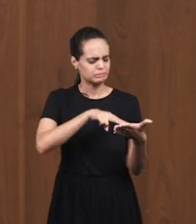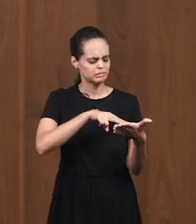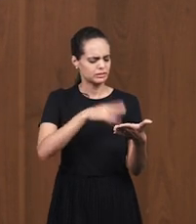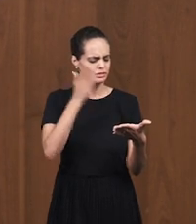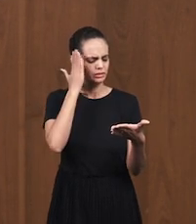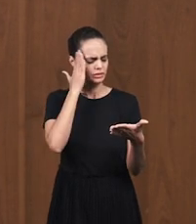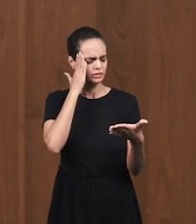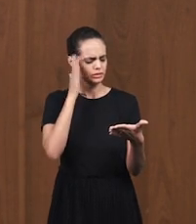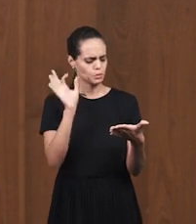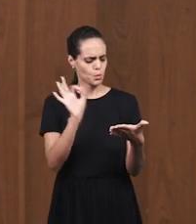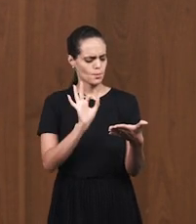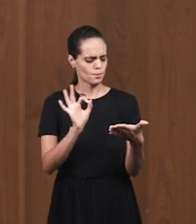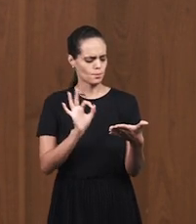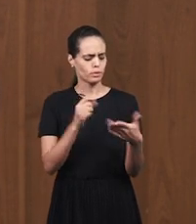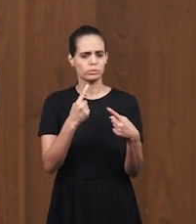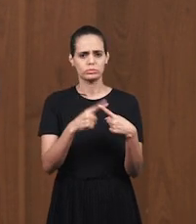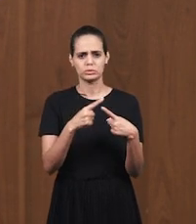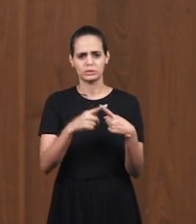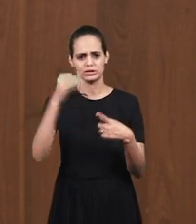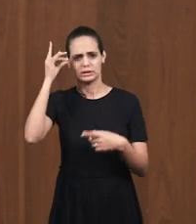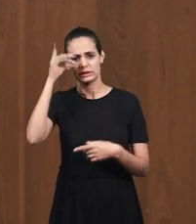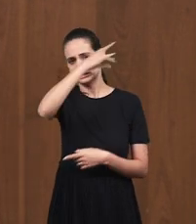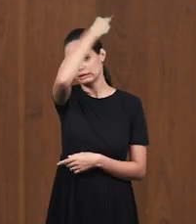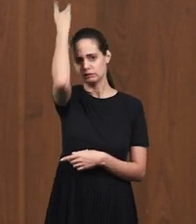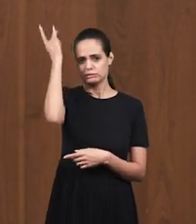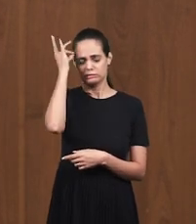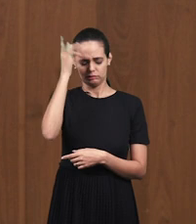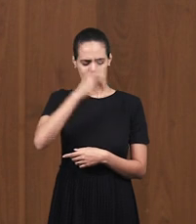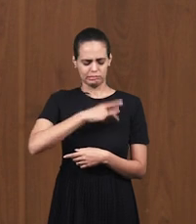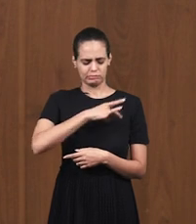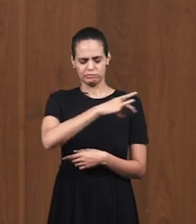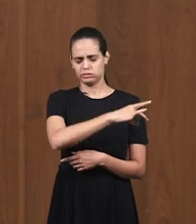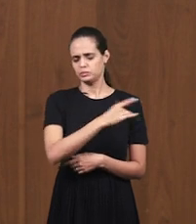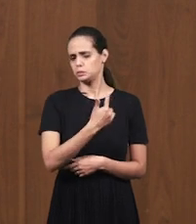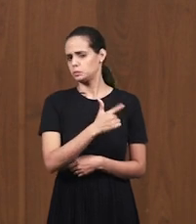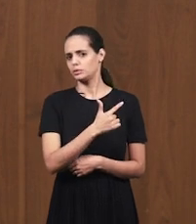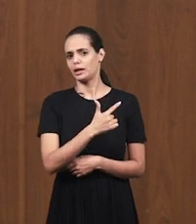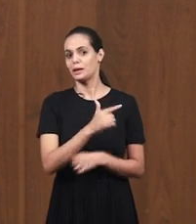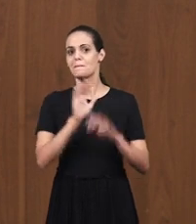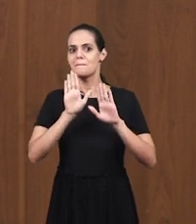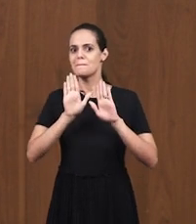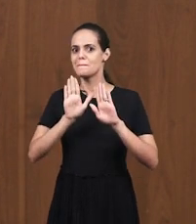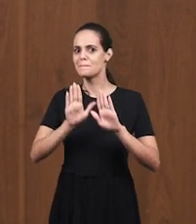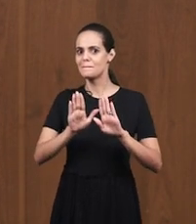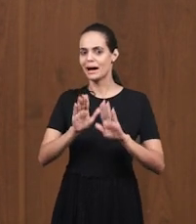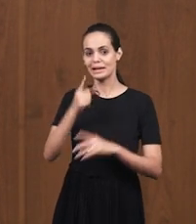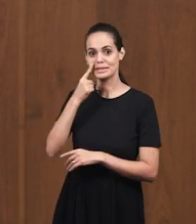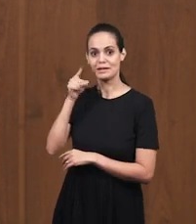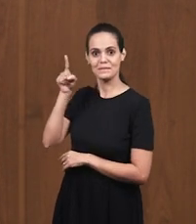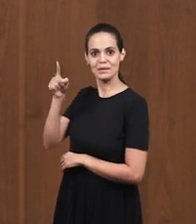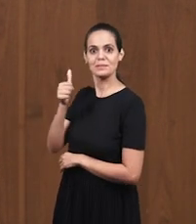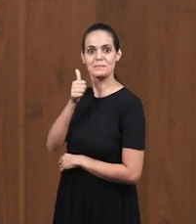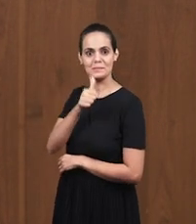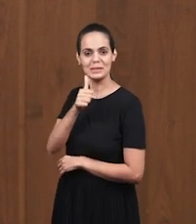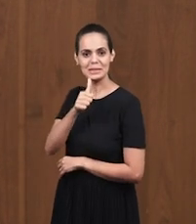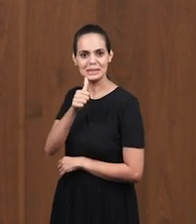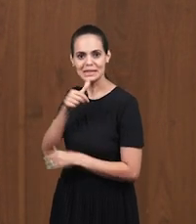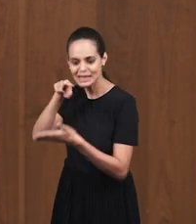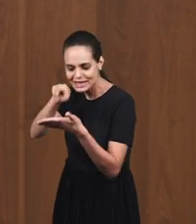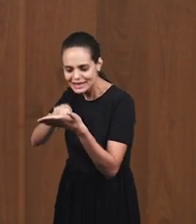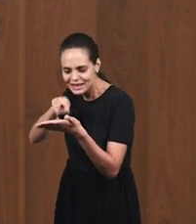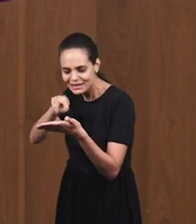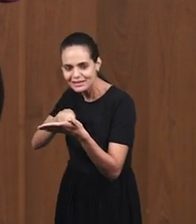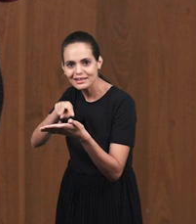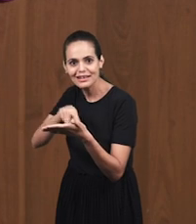понимают ничего, потому что они не имеют Духа Святого. Но посмотрите, эта девочка, она читает Библию.